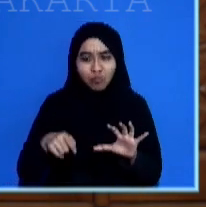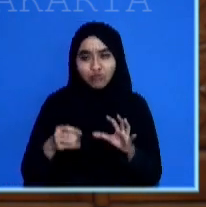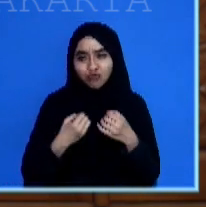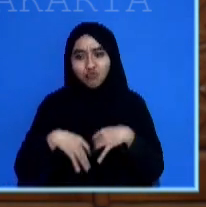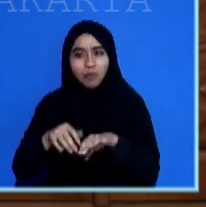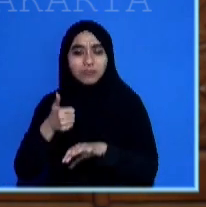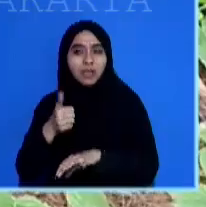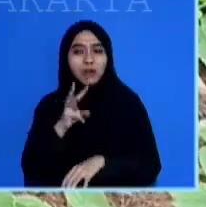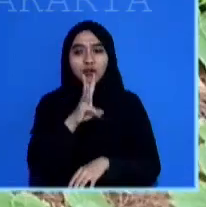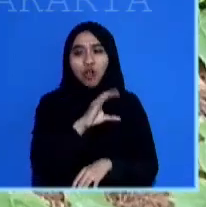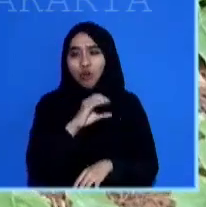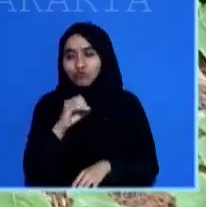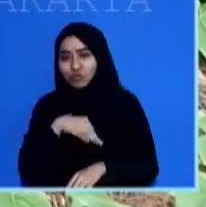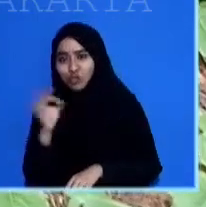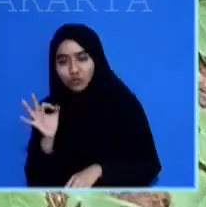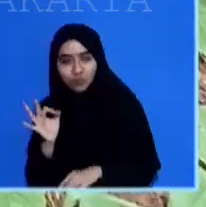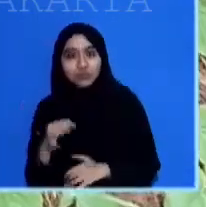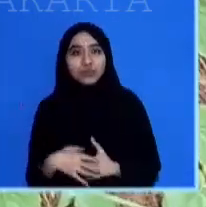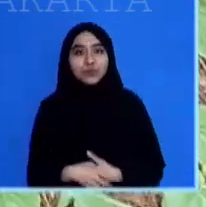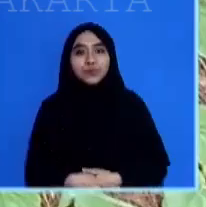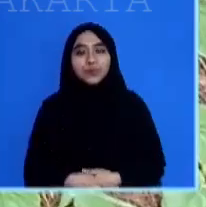saben kilonipun.